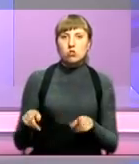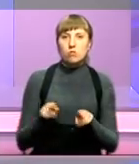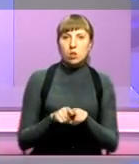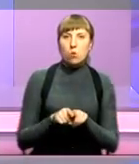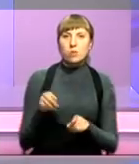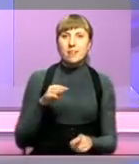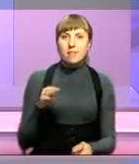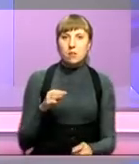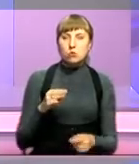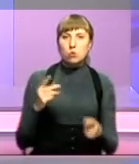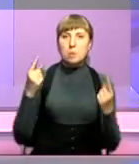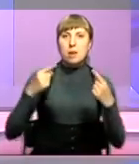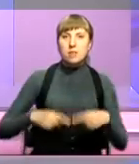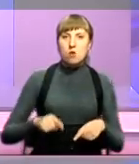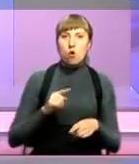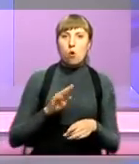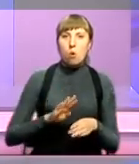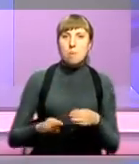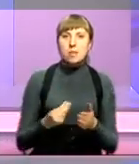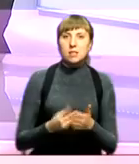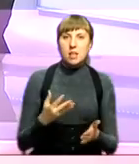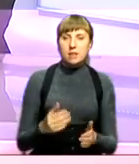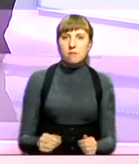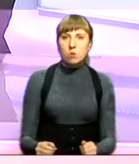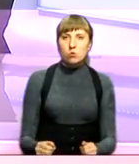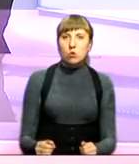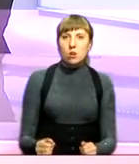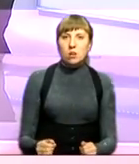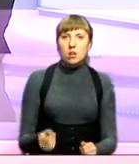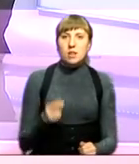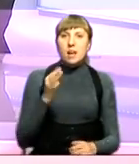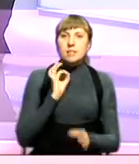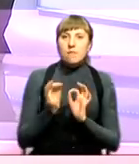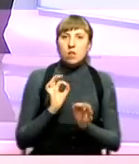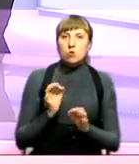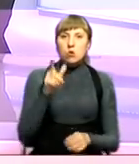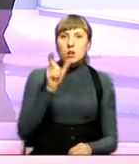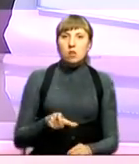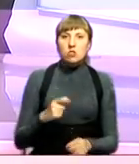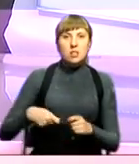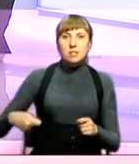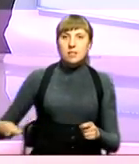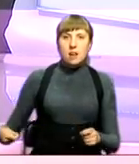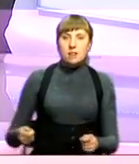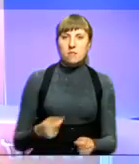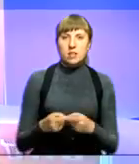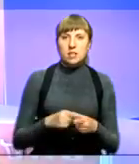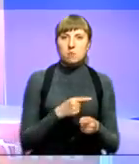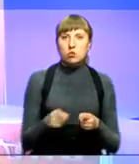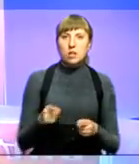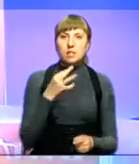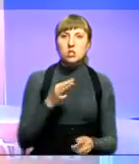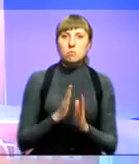устойчивую тенденцию к падению, к обесцениванию. Это мы все видим, понимаем. Поэтому я советую гражданам не затягивать эти процессы. Скажите, пожалуйста, вот